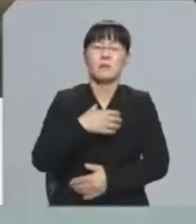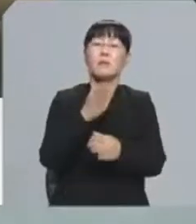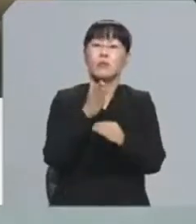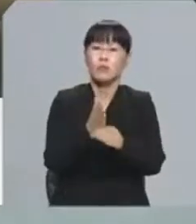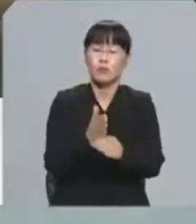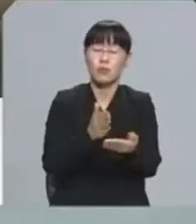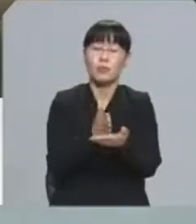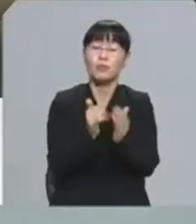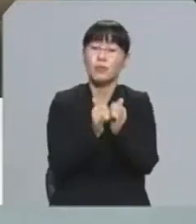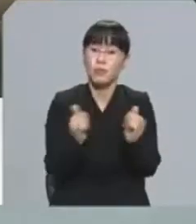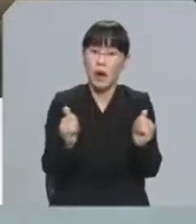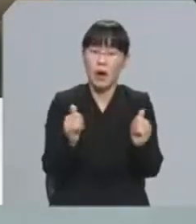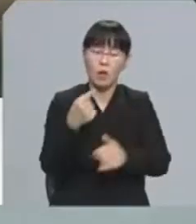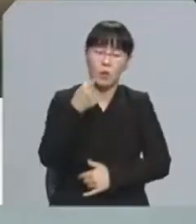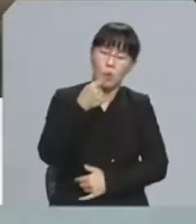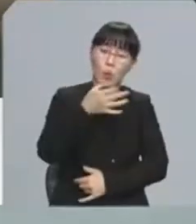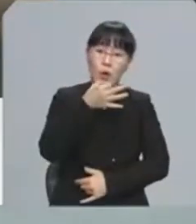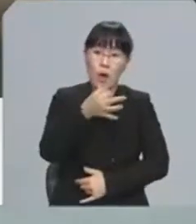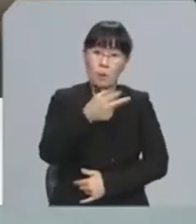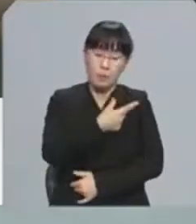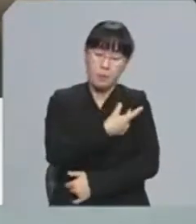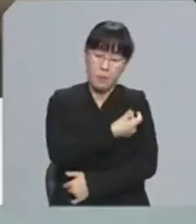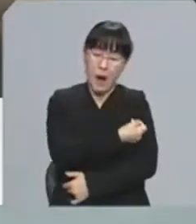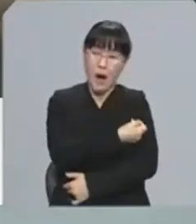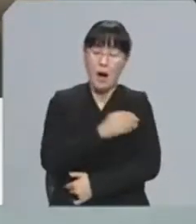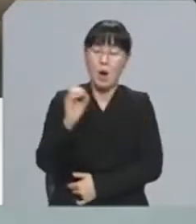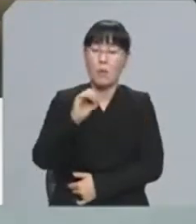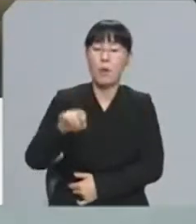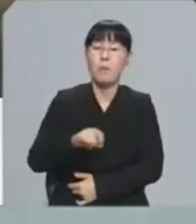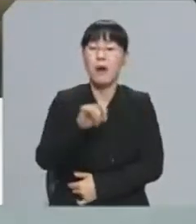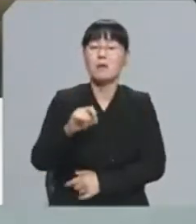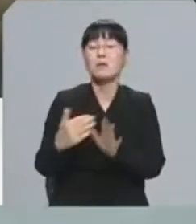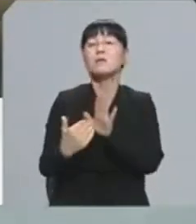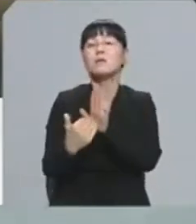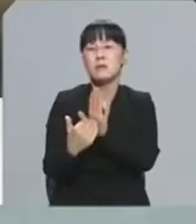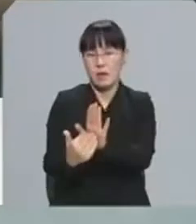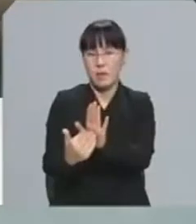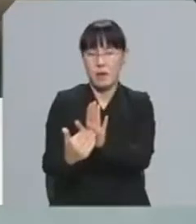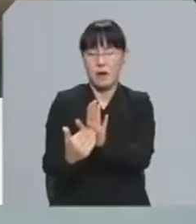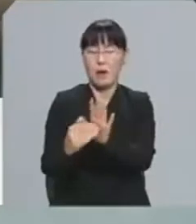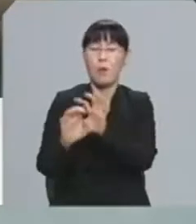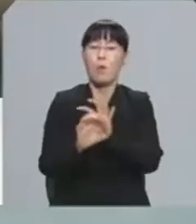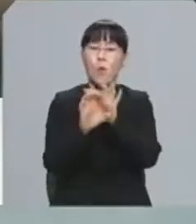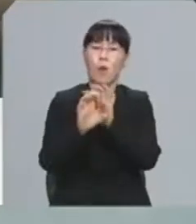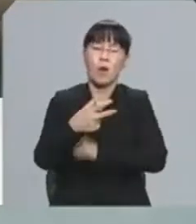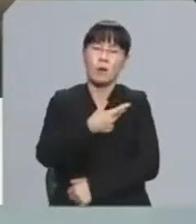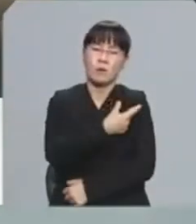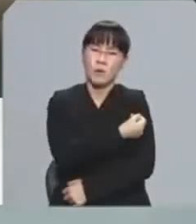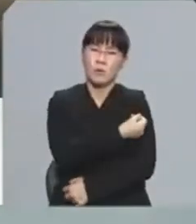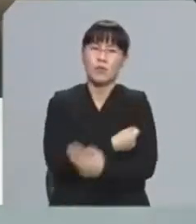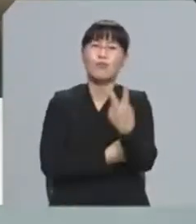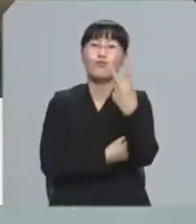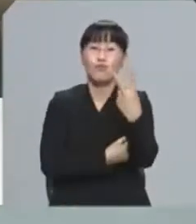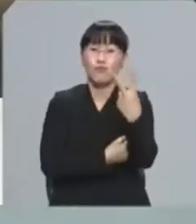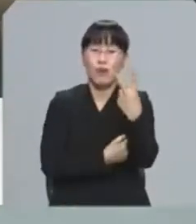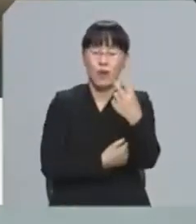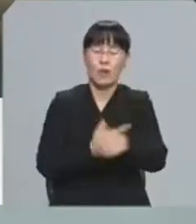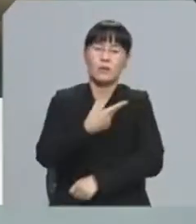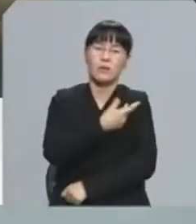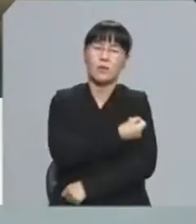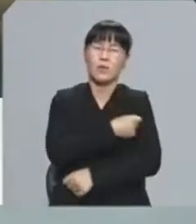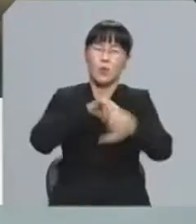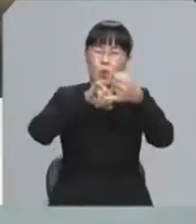전문가들은 계절 독감 백신과 함께 오미크론 변이까지 예방할 수 있는 코로나19 백신을 모두 접종할